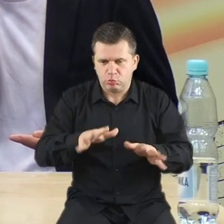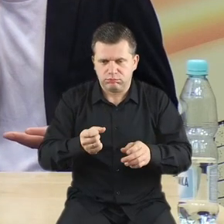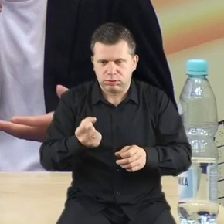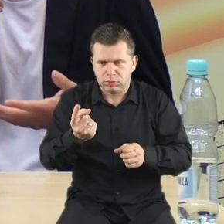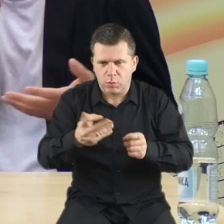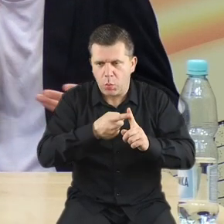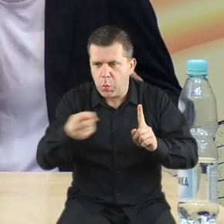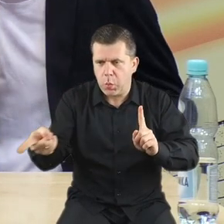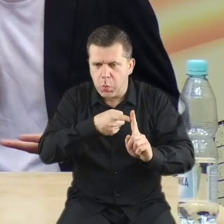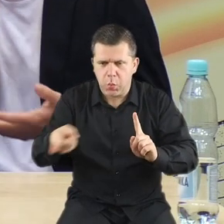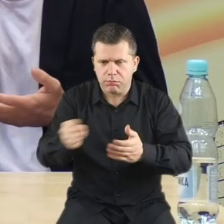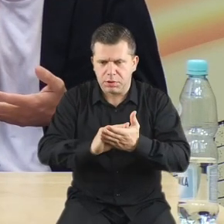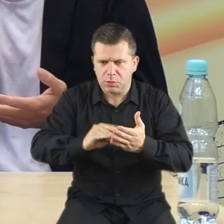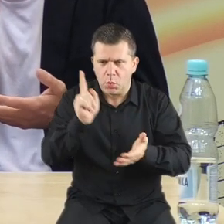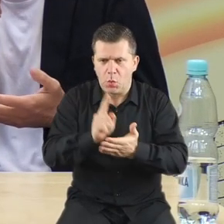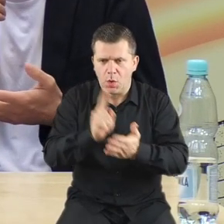zdania,